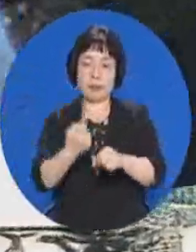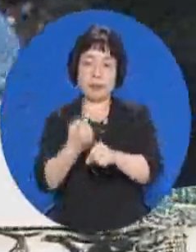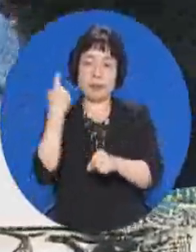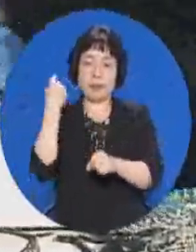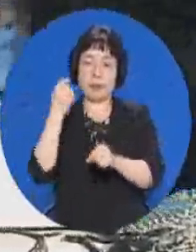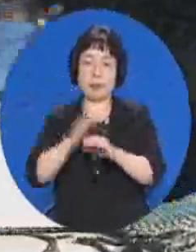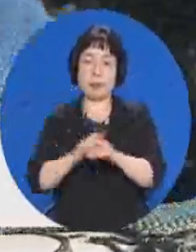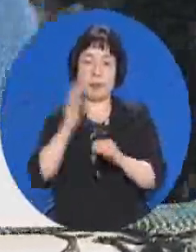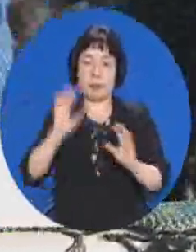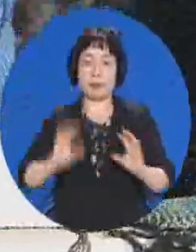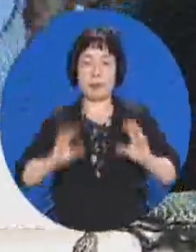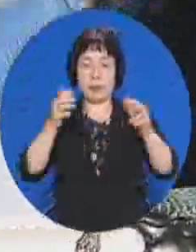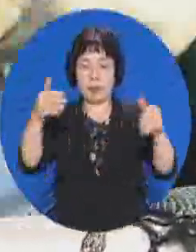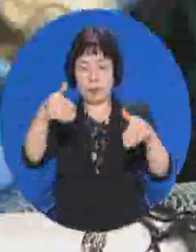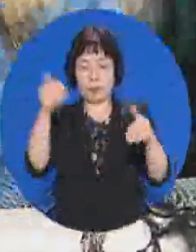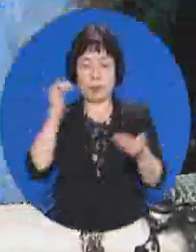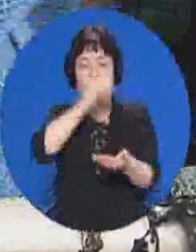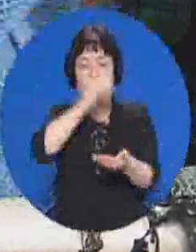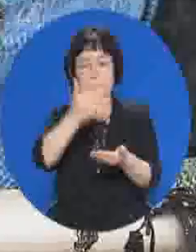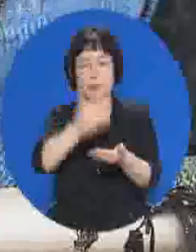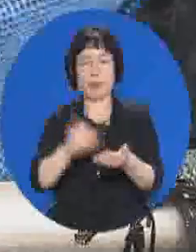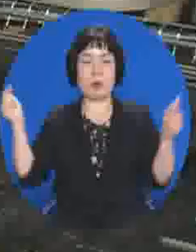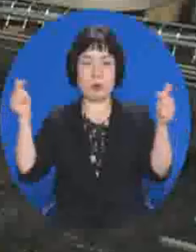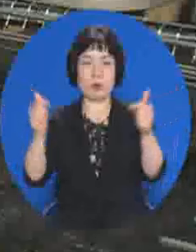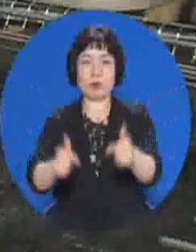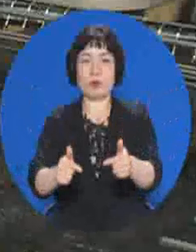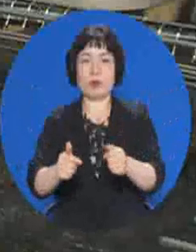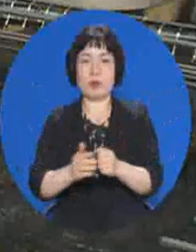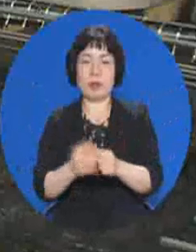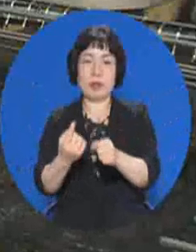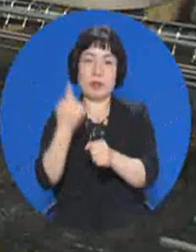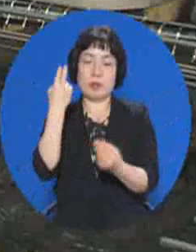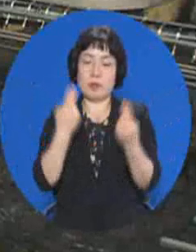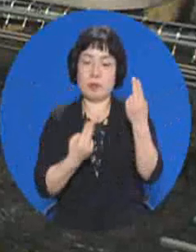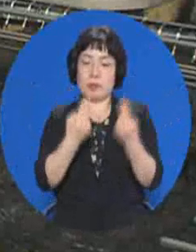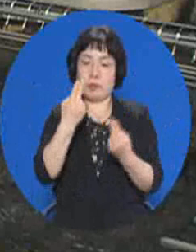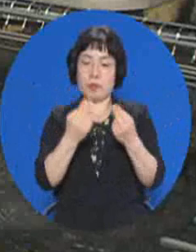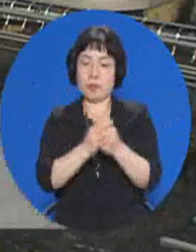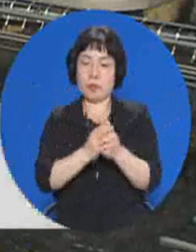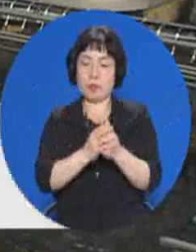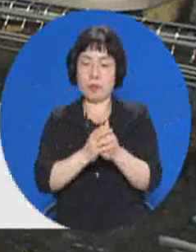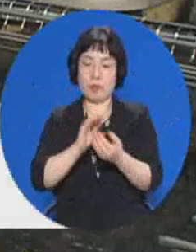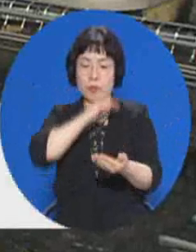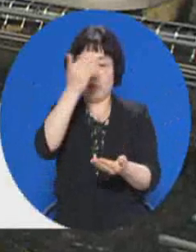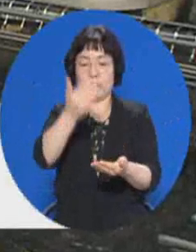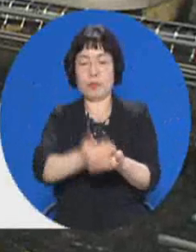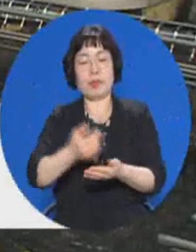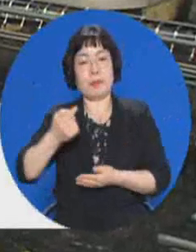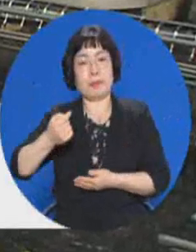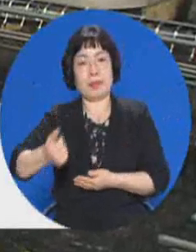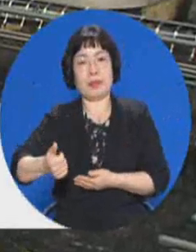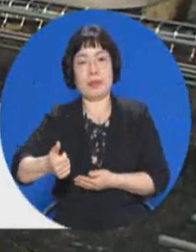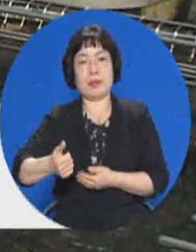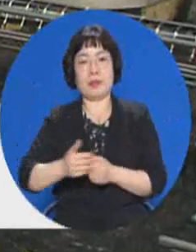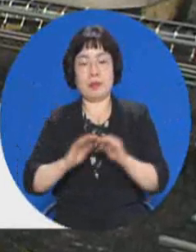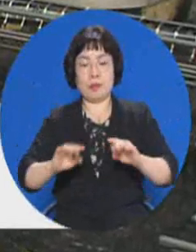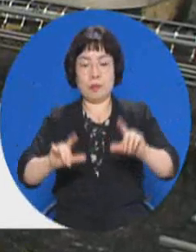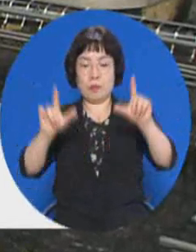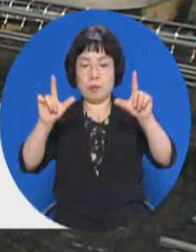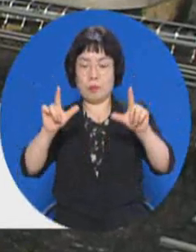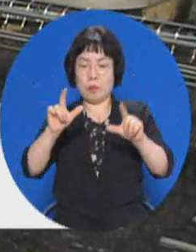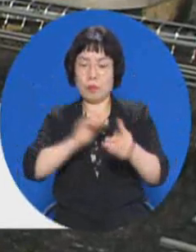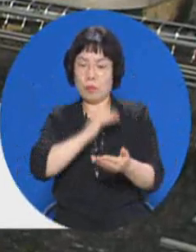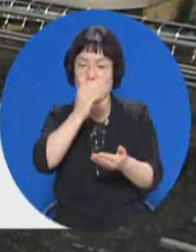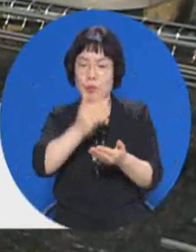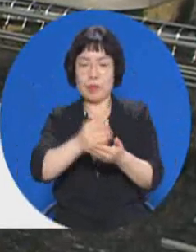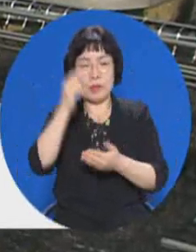김 생산량이 크게 나아지지 않은 겁니다. 전년도에도 작황이 아주 안 좋아지고 올해를 좀 작황이